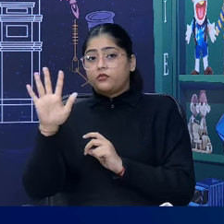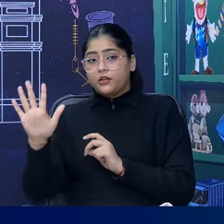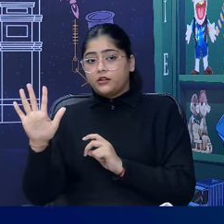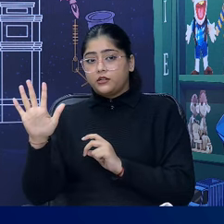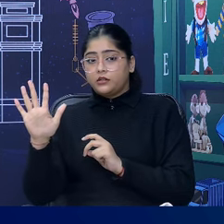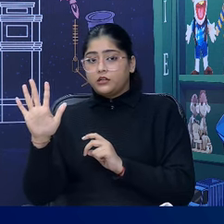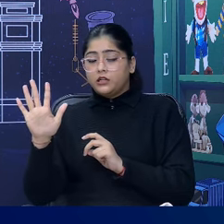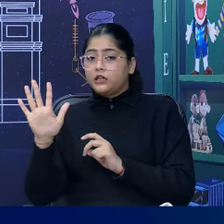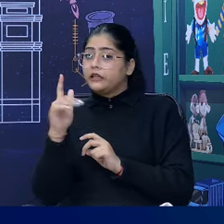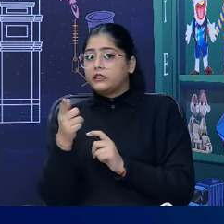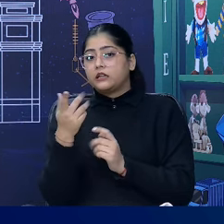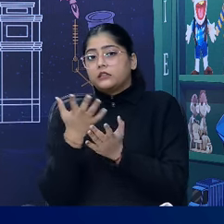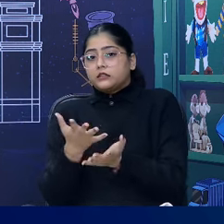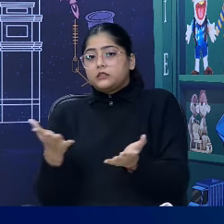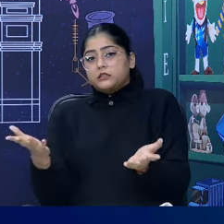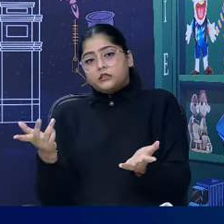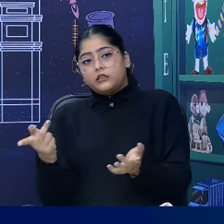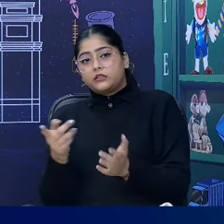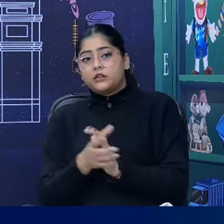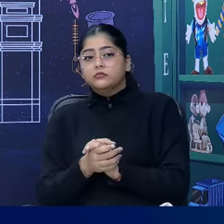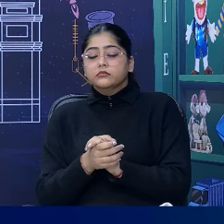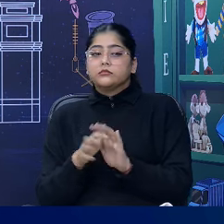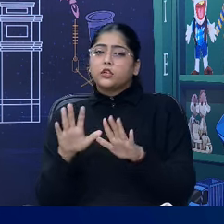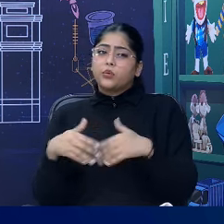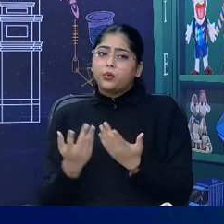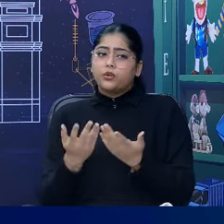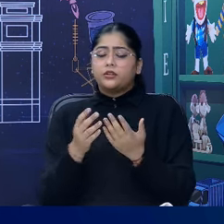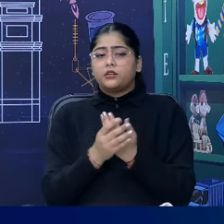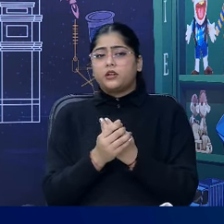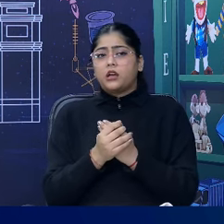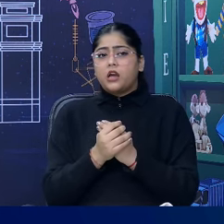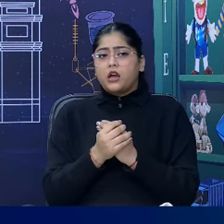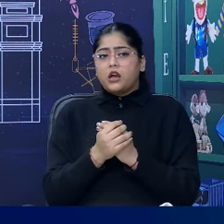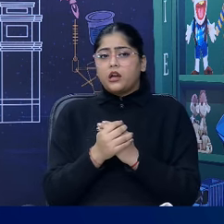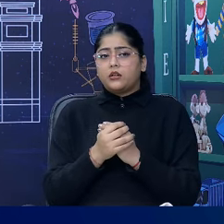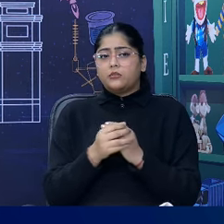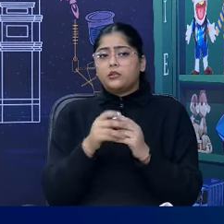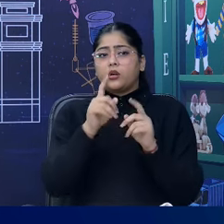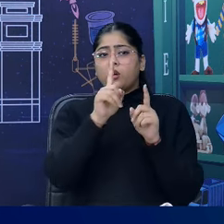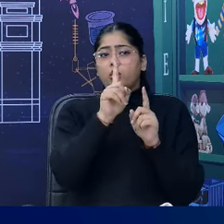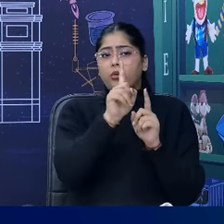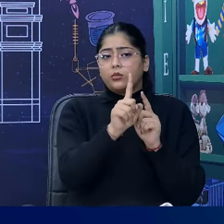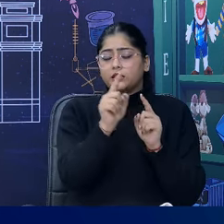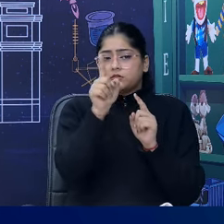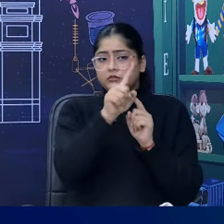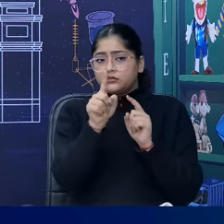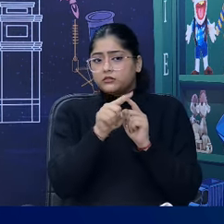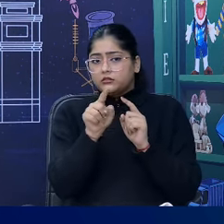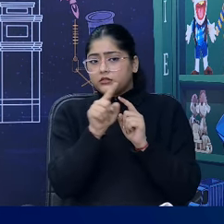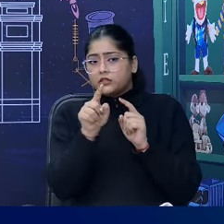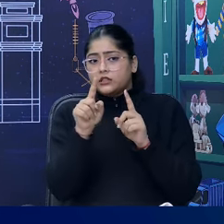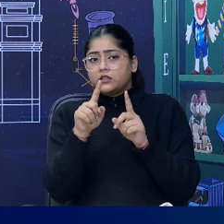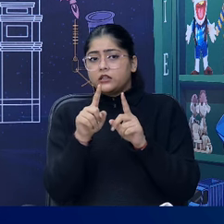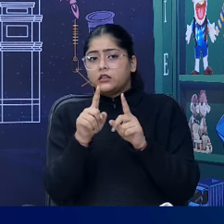1, 2, 3, 4, 5 आर द एलिमेंट्स. एंड वी कैन यूज सिम्बल्स. 1 belongs to A. means 1 is